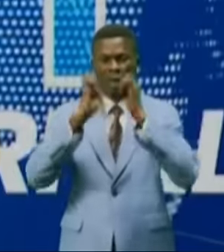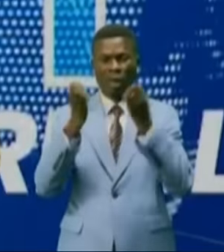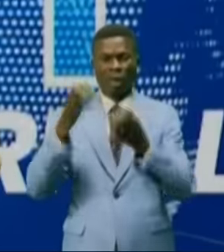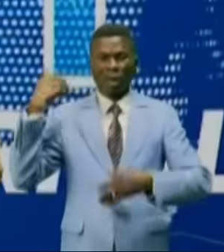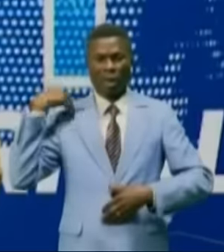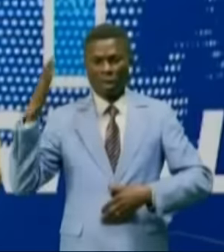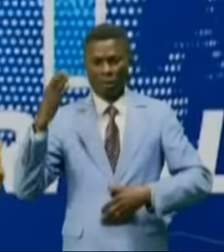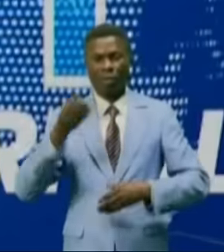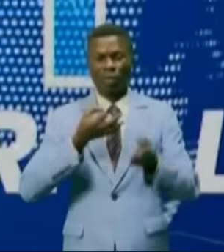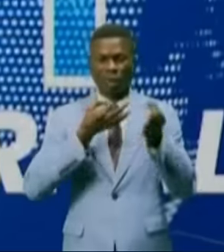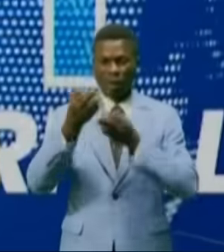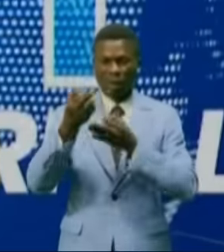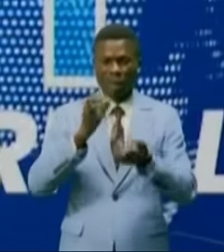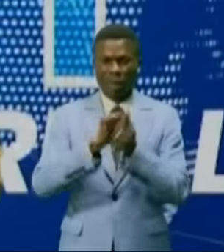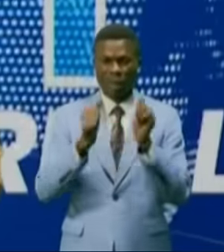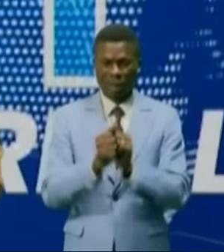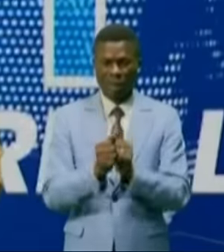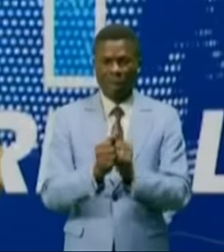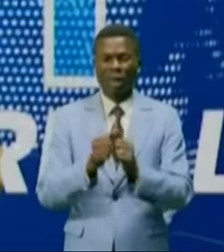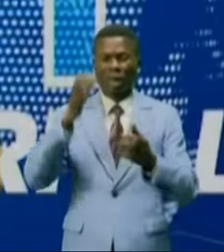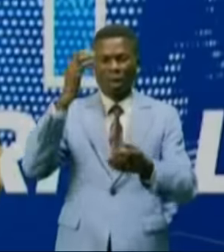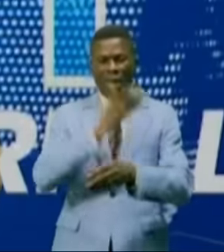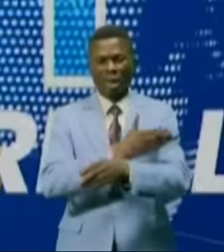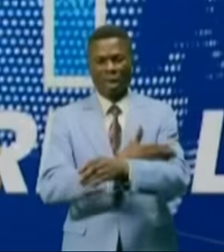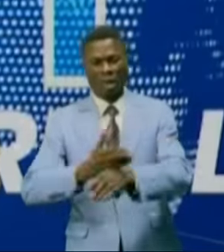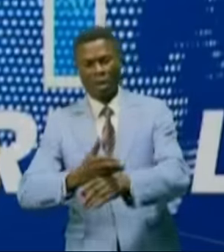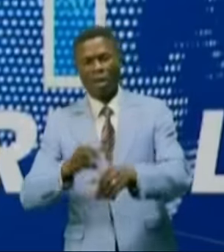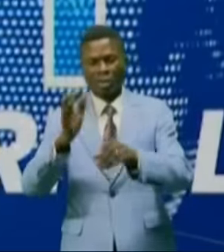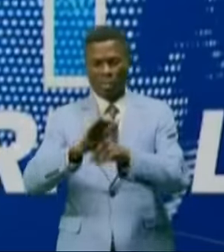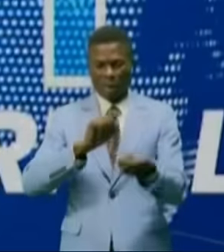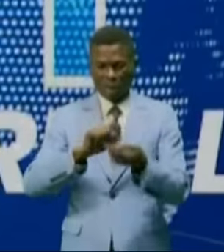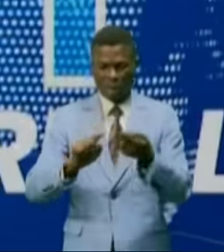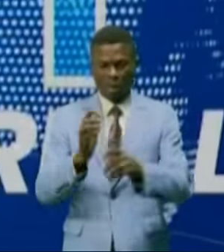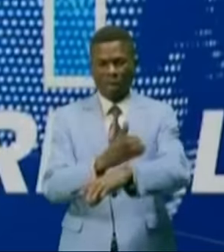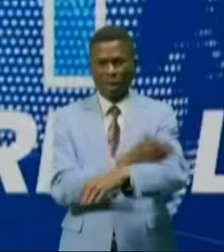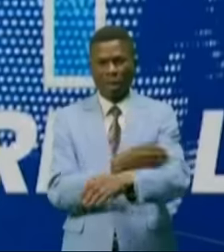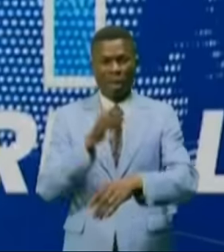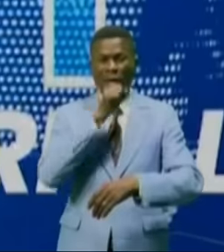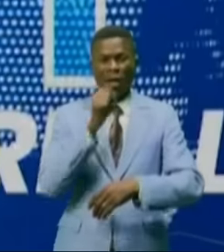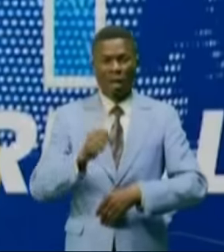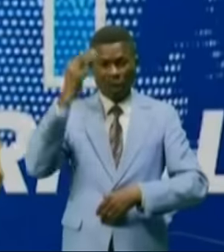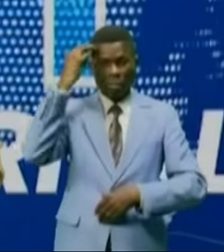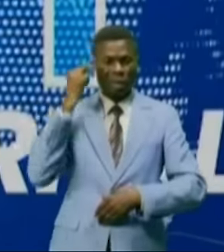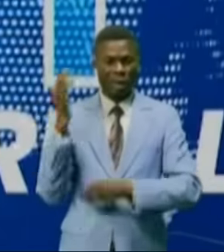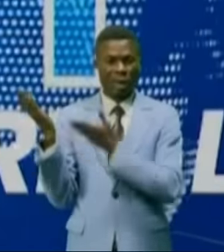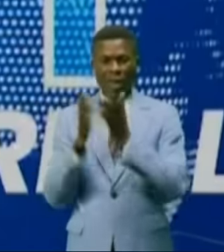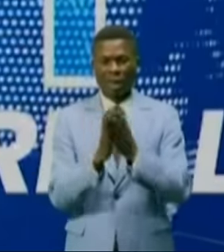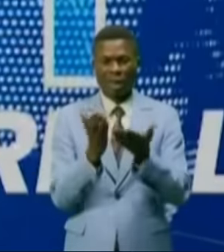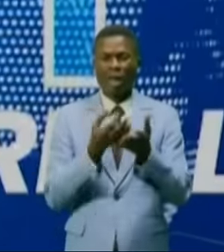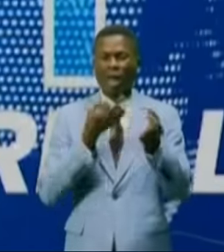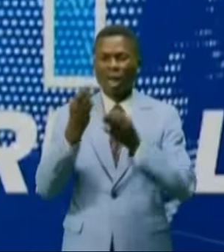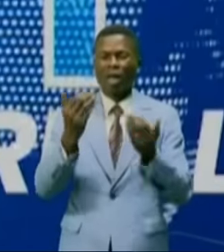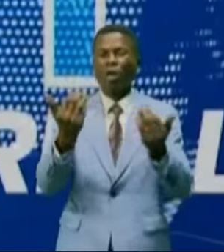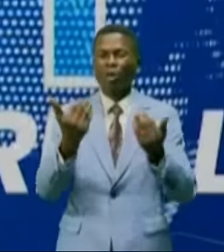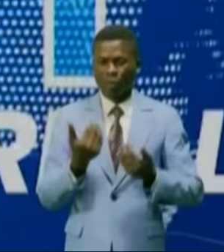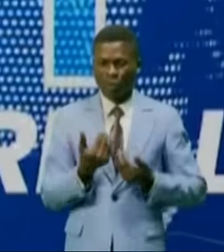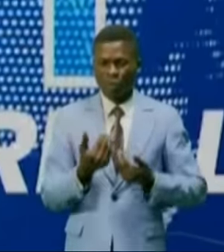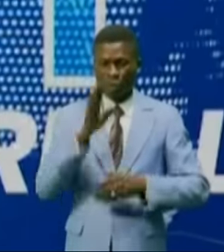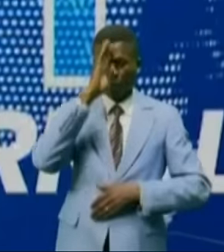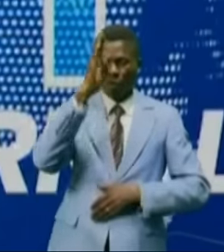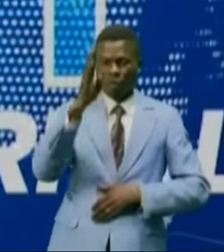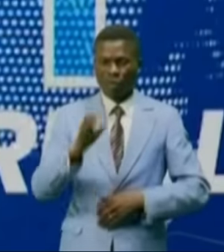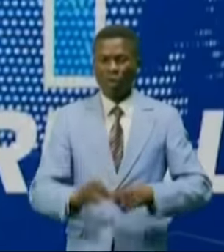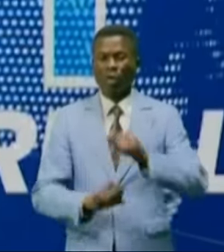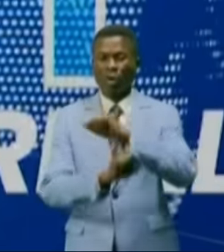publiques. Elles sont passées des canards boiteux à des entreprises viables. La ministre sortante du portefeuille réitère sa loyauté et sa fidélité à